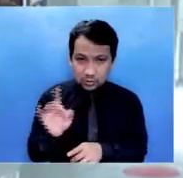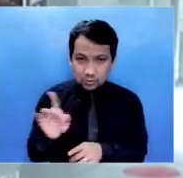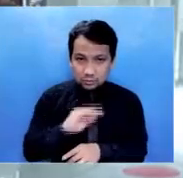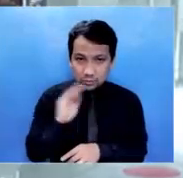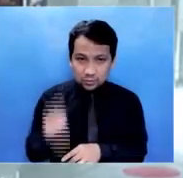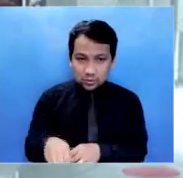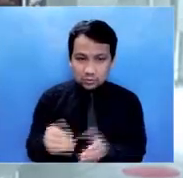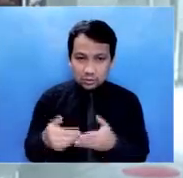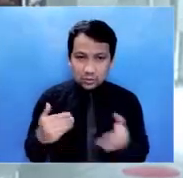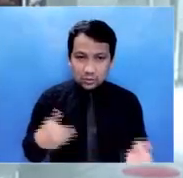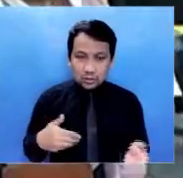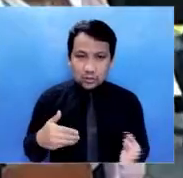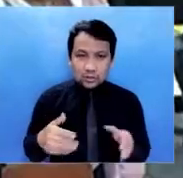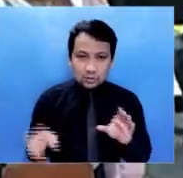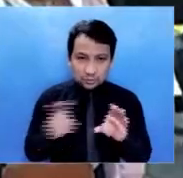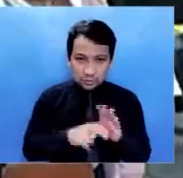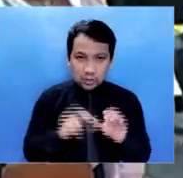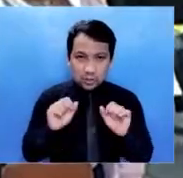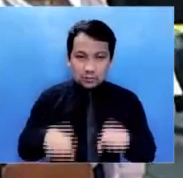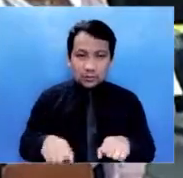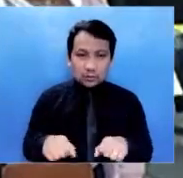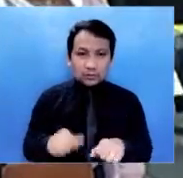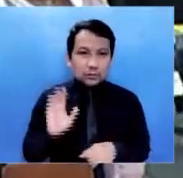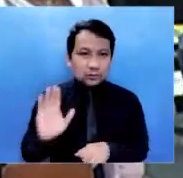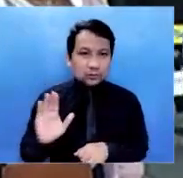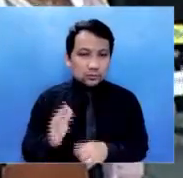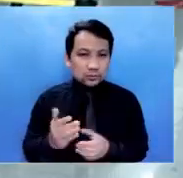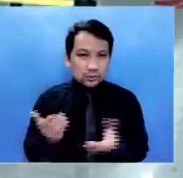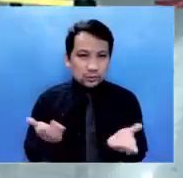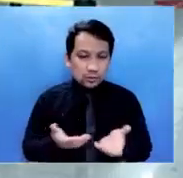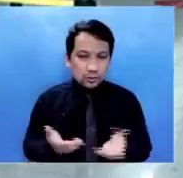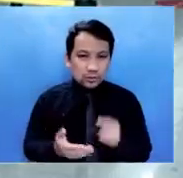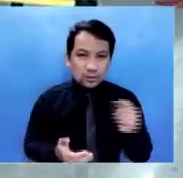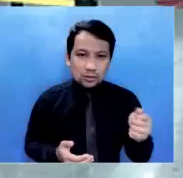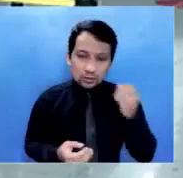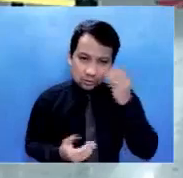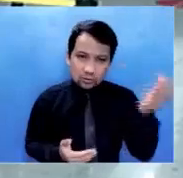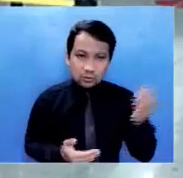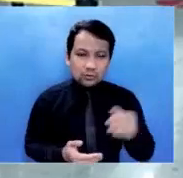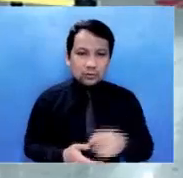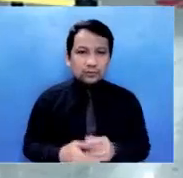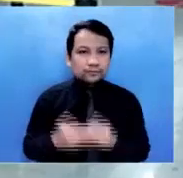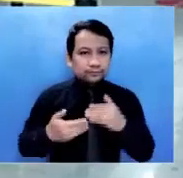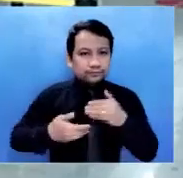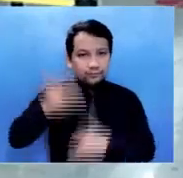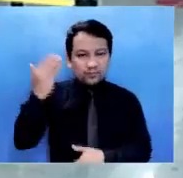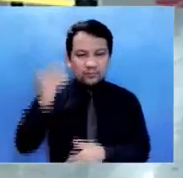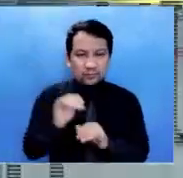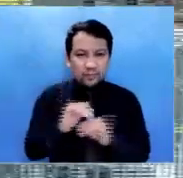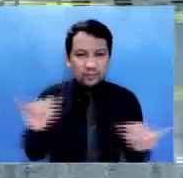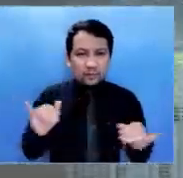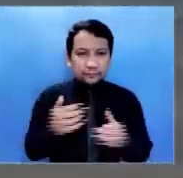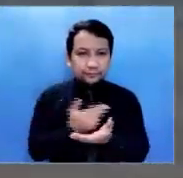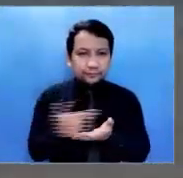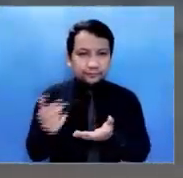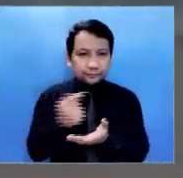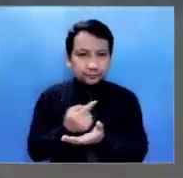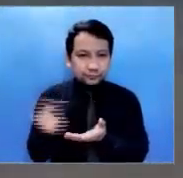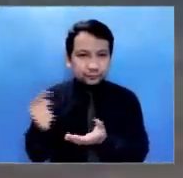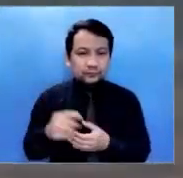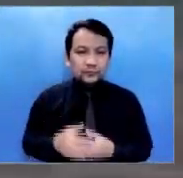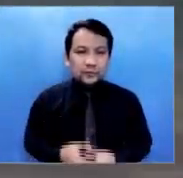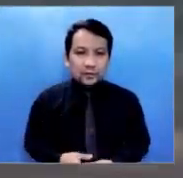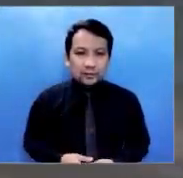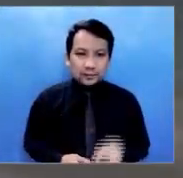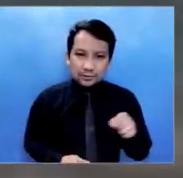pre-pandemic volume ng mga pasahero ang dumarating sa NAIA. Tataas pa raw yan sa mismong Holy Week. Pati sa